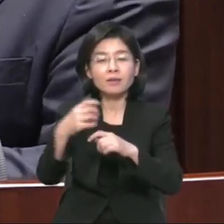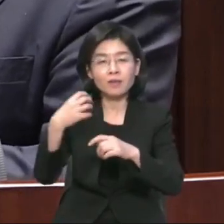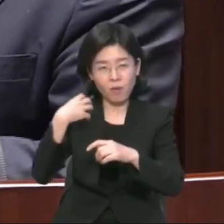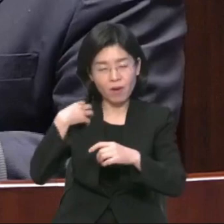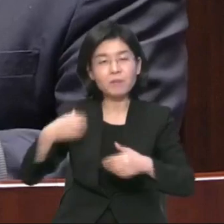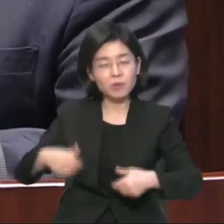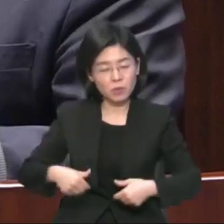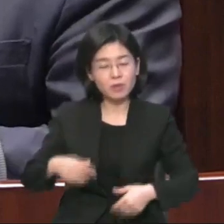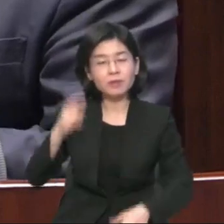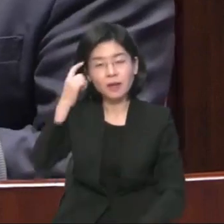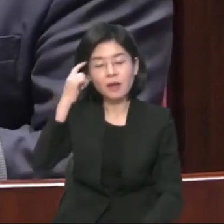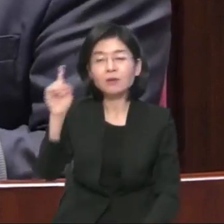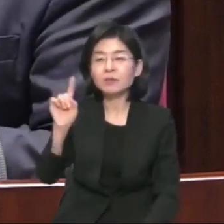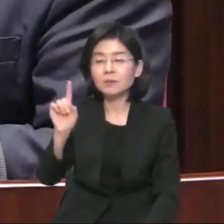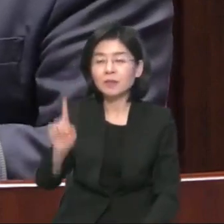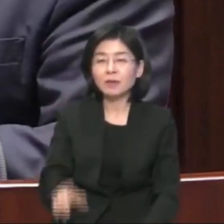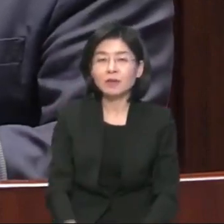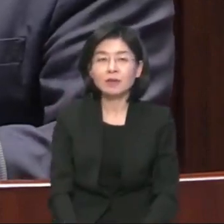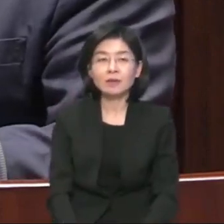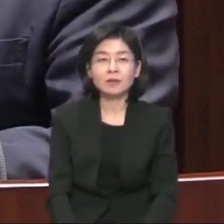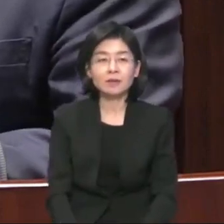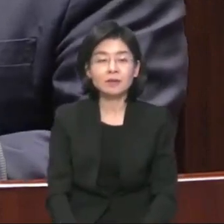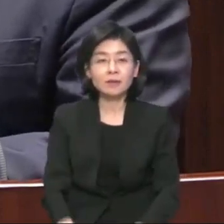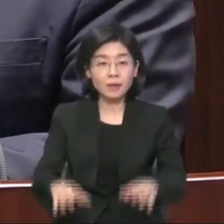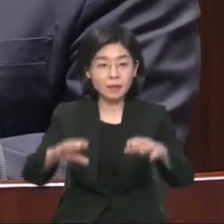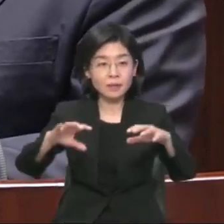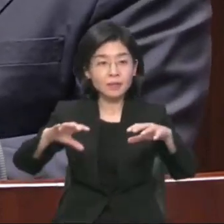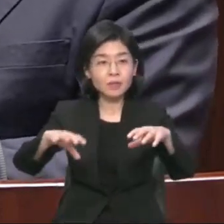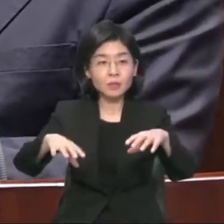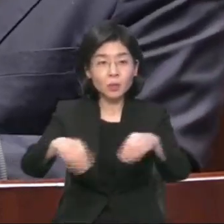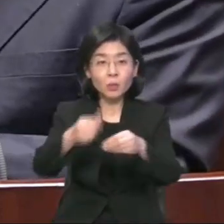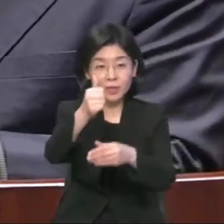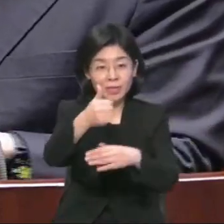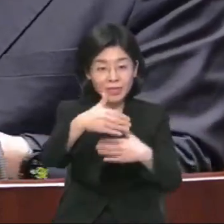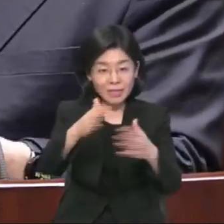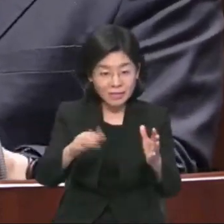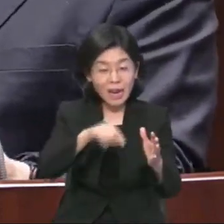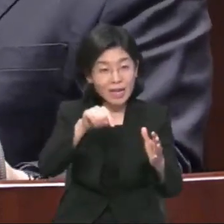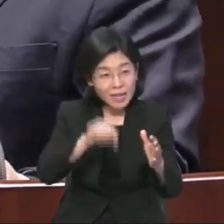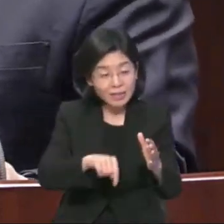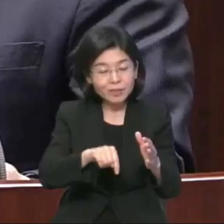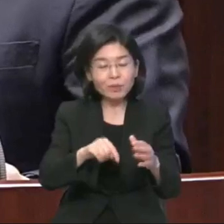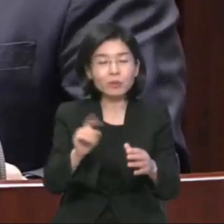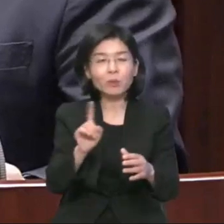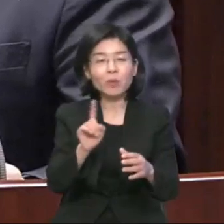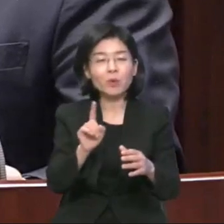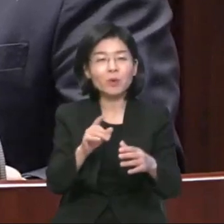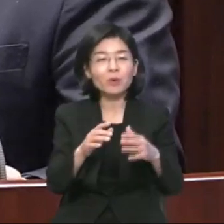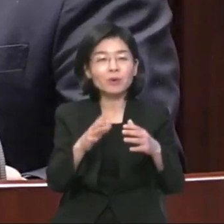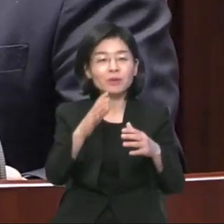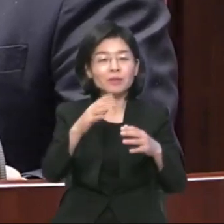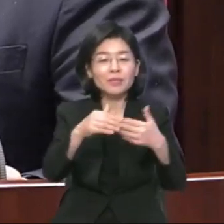하고 있습니다. 어떻게 생각하십니까? 예, 총리실에 예. 이제 꼭 그 장관급이 아니더라도